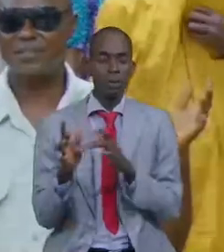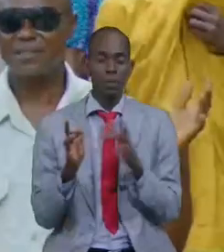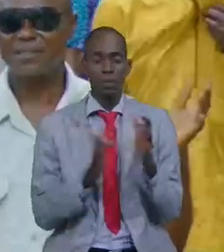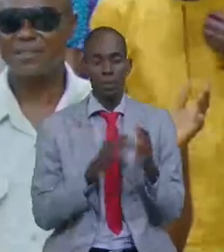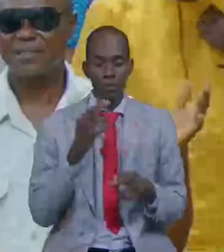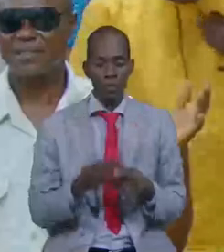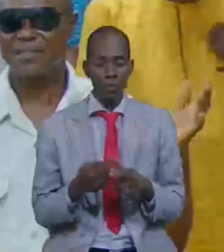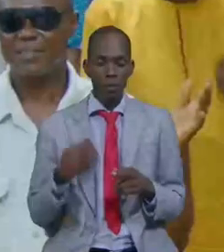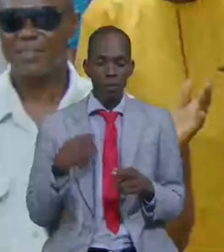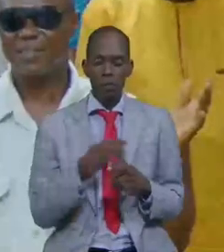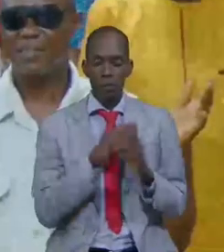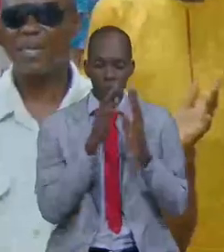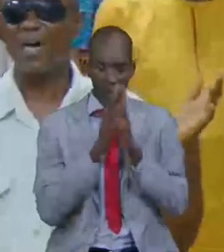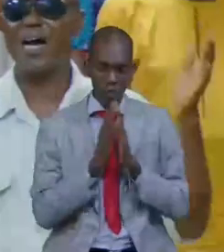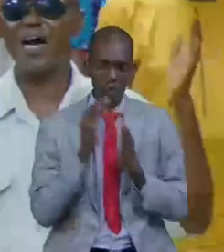nous prions.